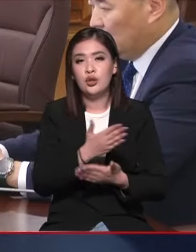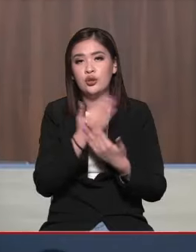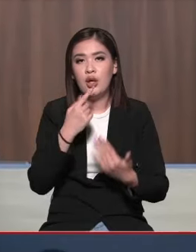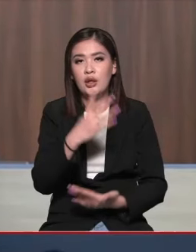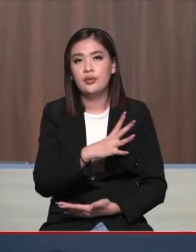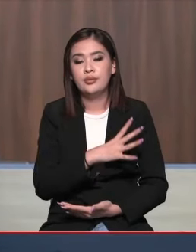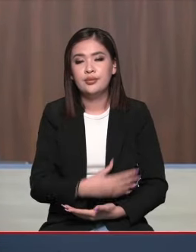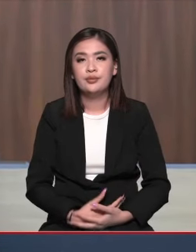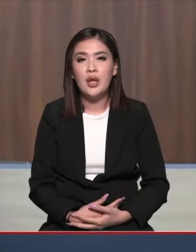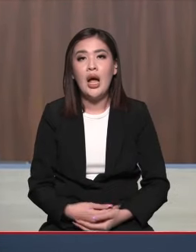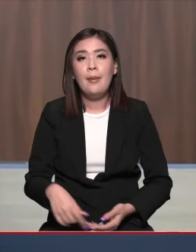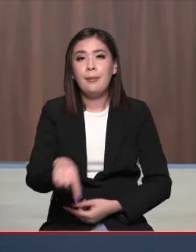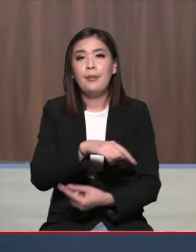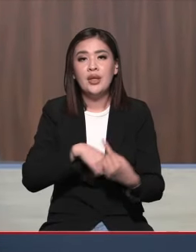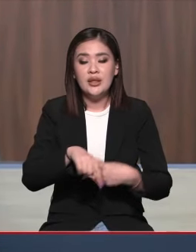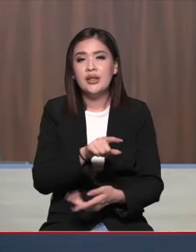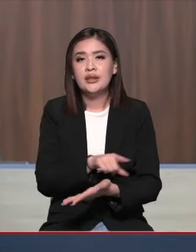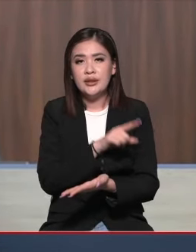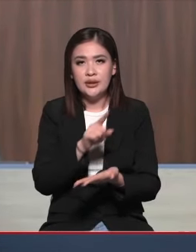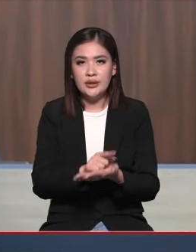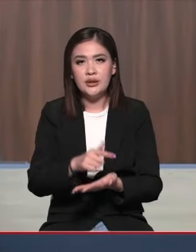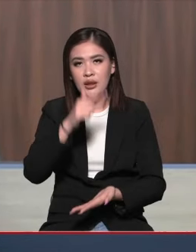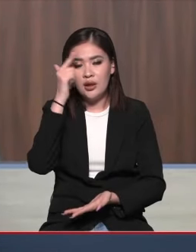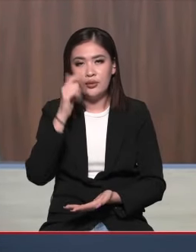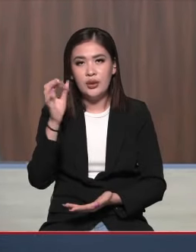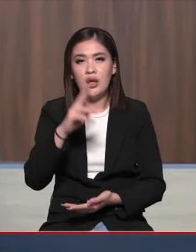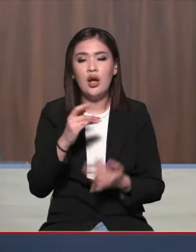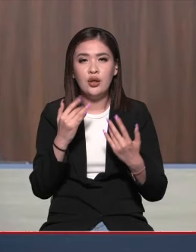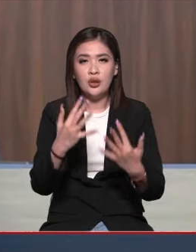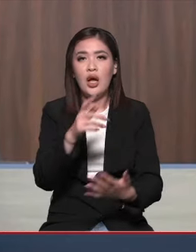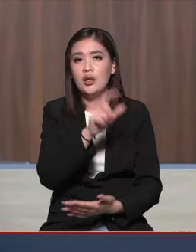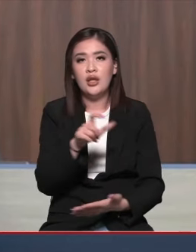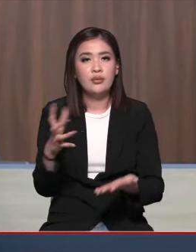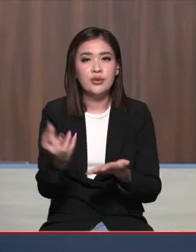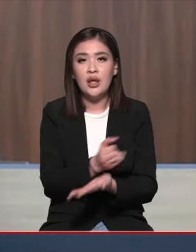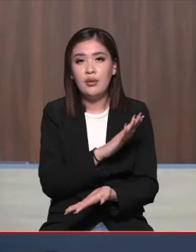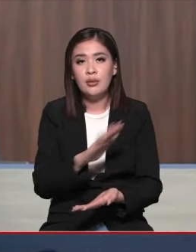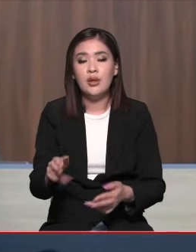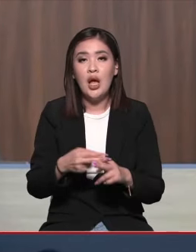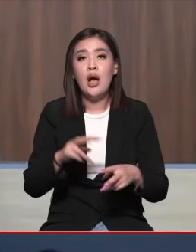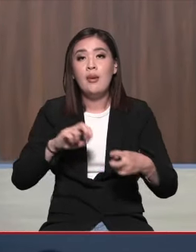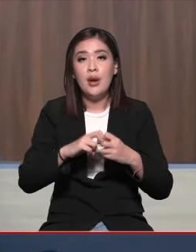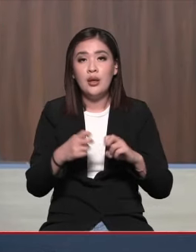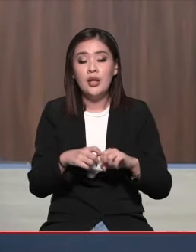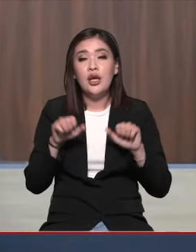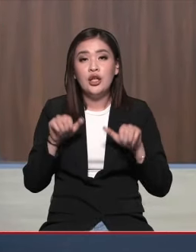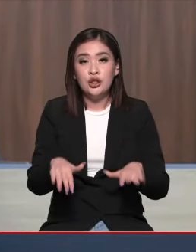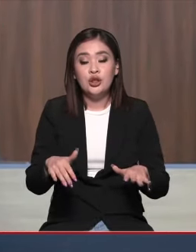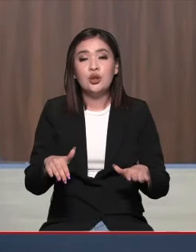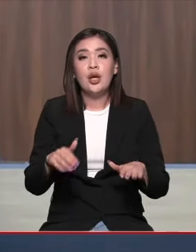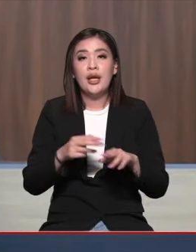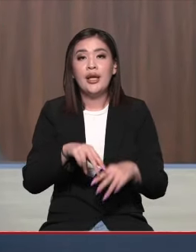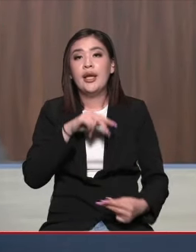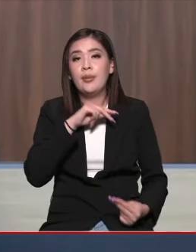болады. Бизнес көбінесе тиісті біліктілігі бар кадрларды таба алмайды. Осы проблемаларды шешу мақсатында былтыр еңбек